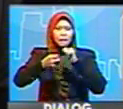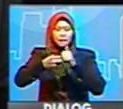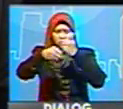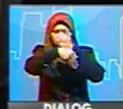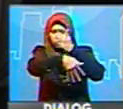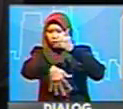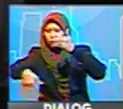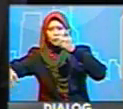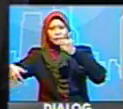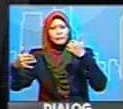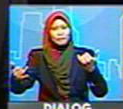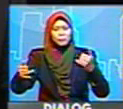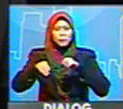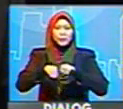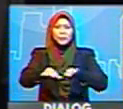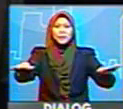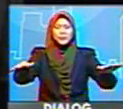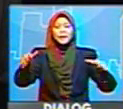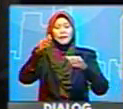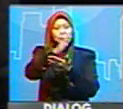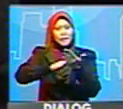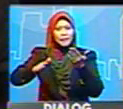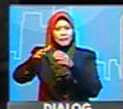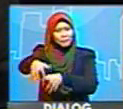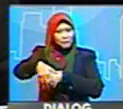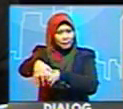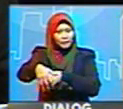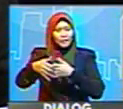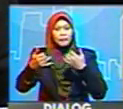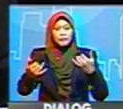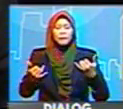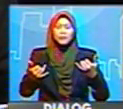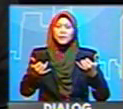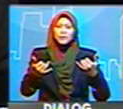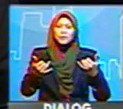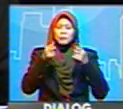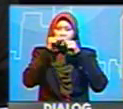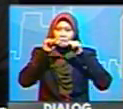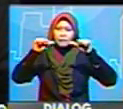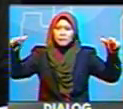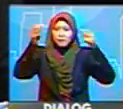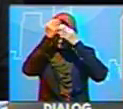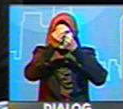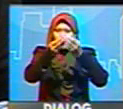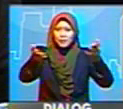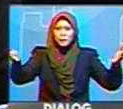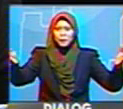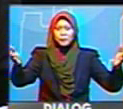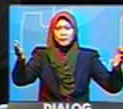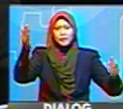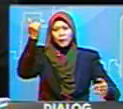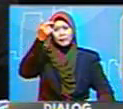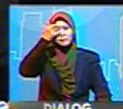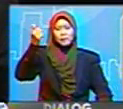umbi dalam sektor pertanian negara itu yang pertama dan apa yang pasti juga pengisytiharan ini dibuat memandangkan mainan